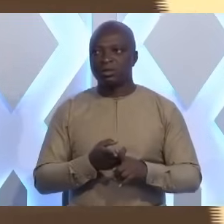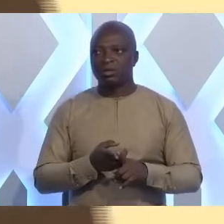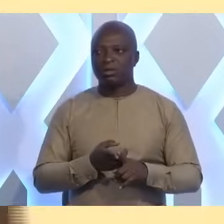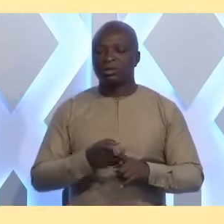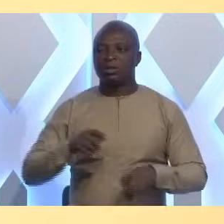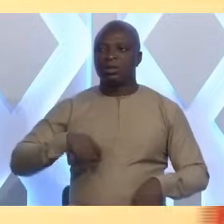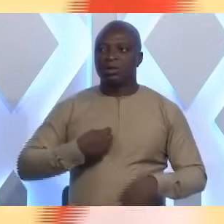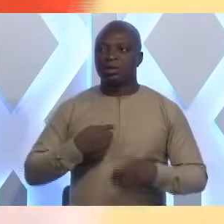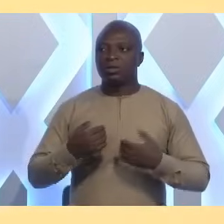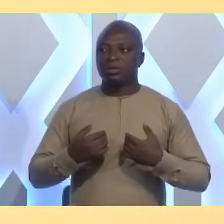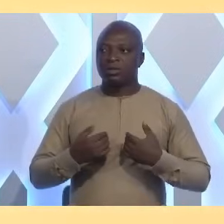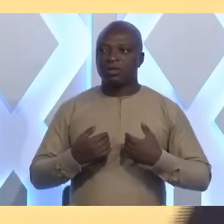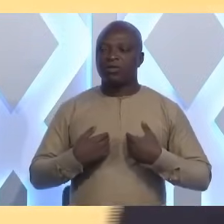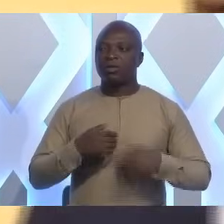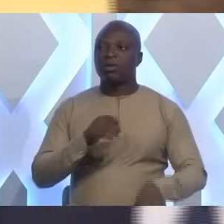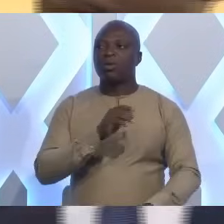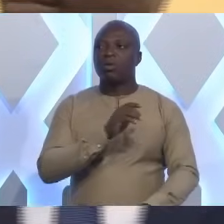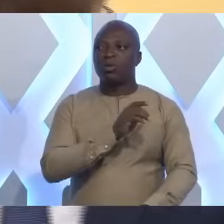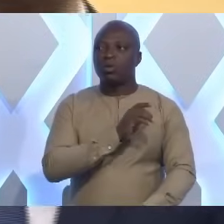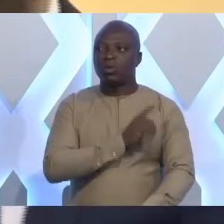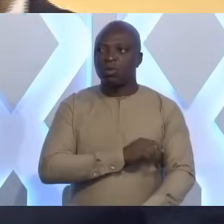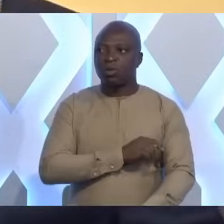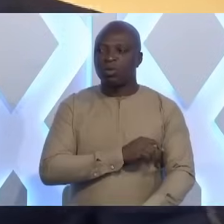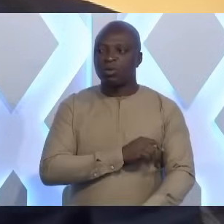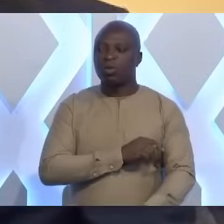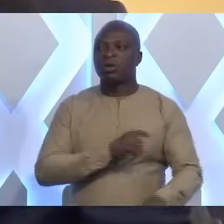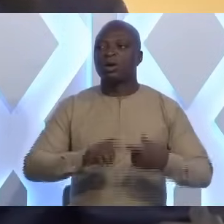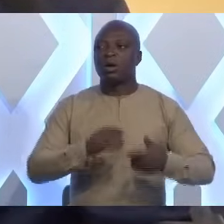nous avons le Togo à nos côtés.